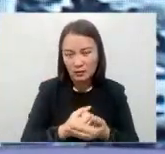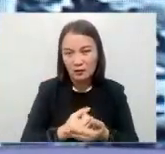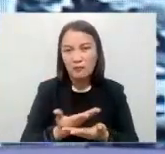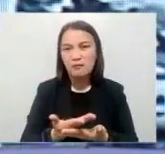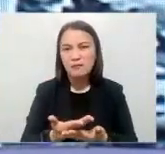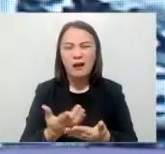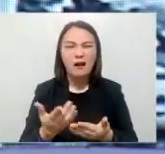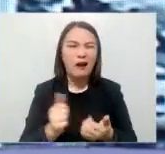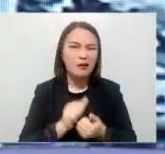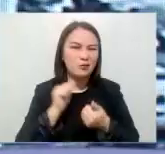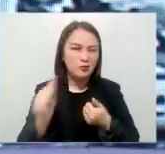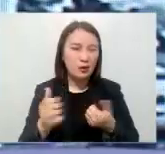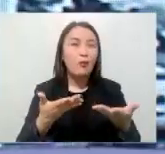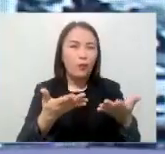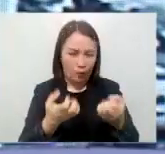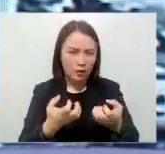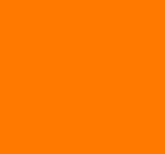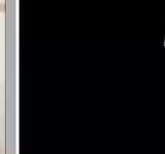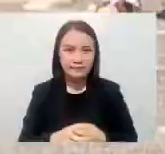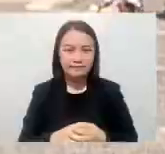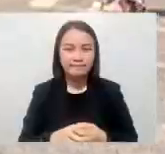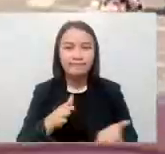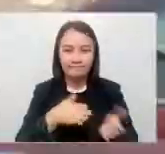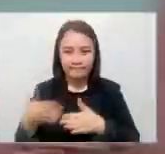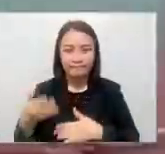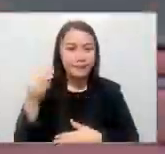frontline na balitang yan, si Marianne Enriquez.